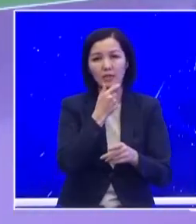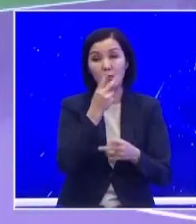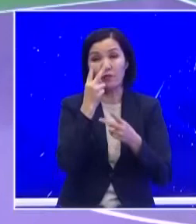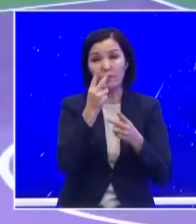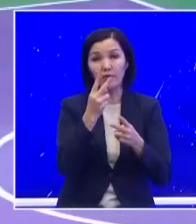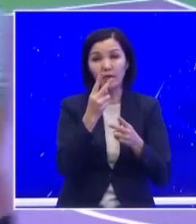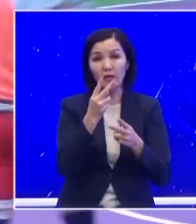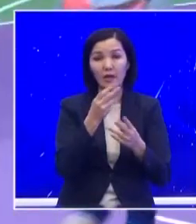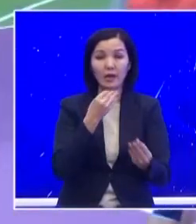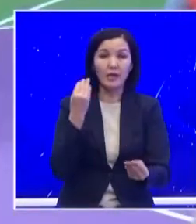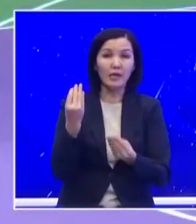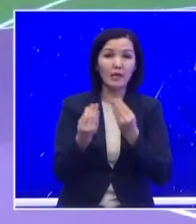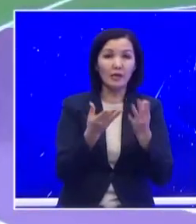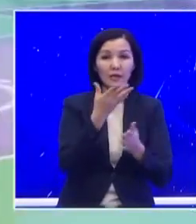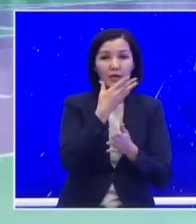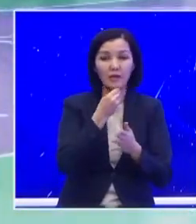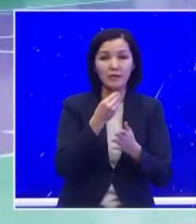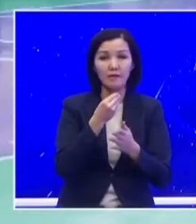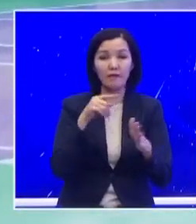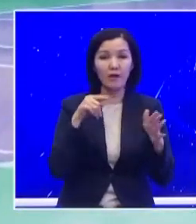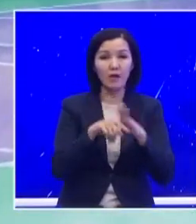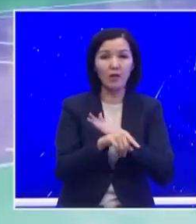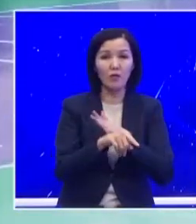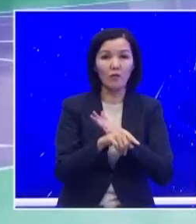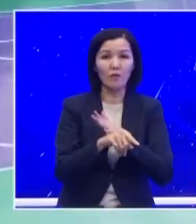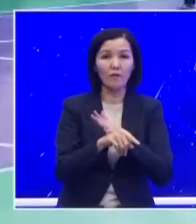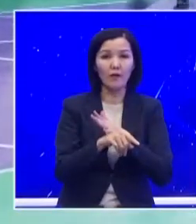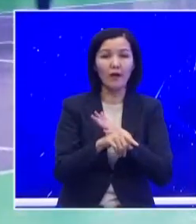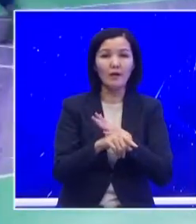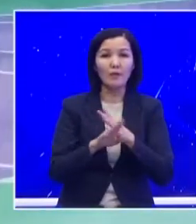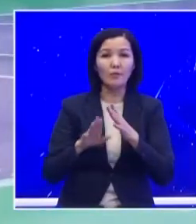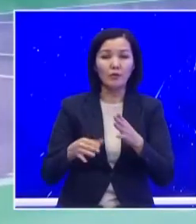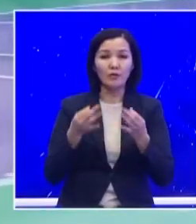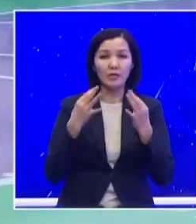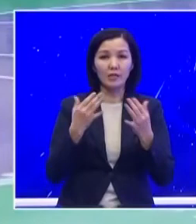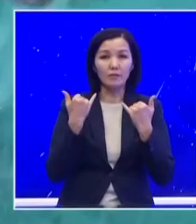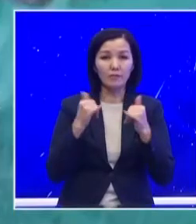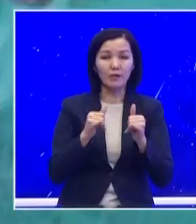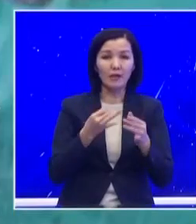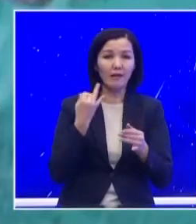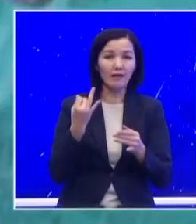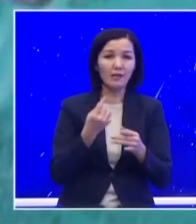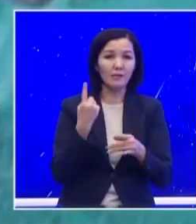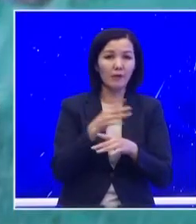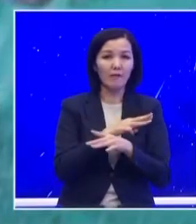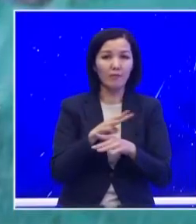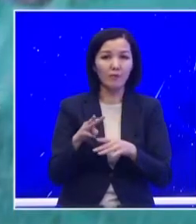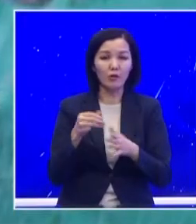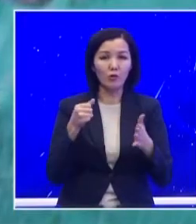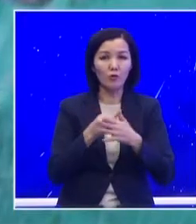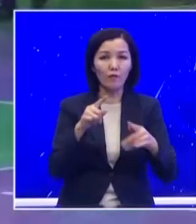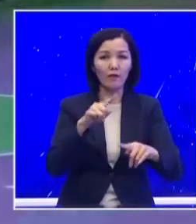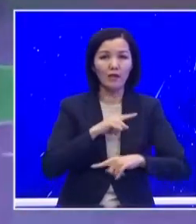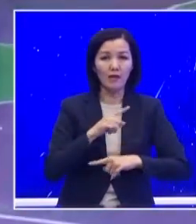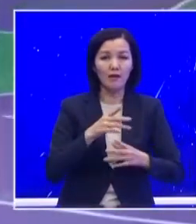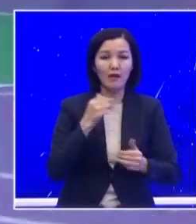увидеть зрелищные финты и много красивых голов. Накал страстей и азарта на поле просто зашкаливал. С первых минут матча и до финального свистка